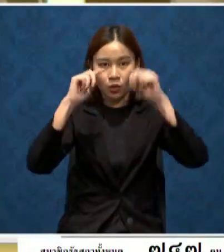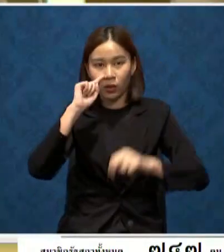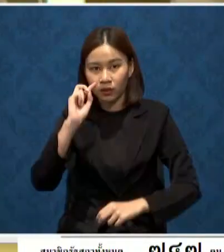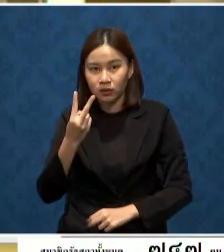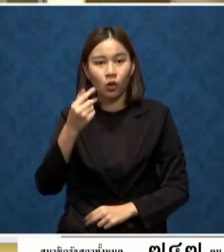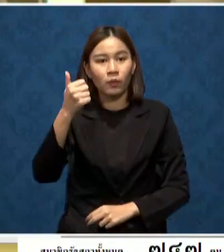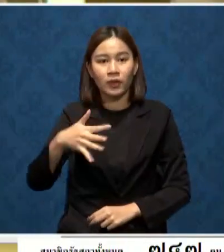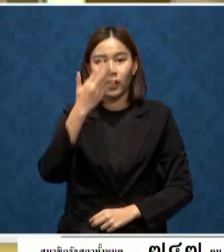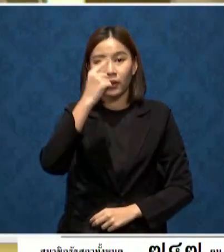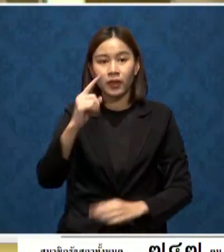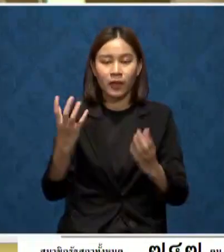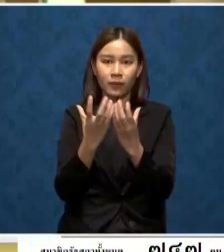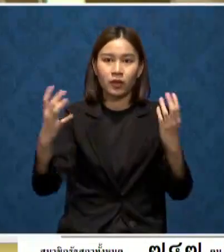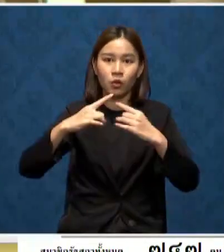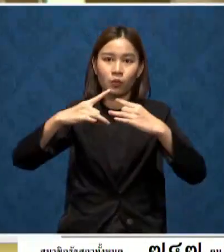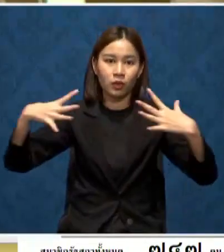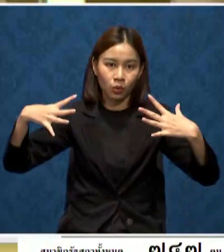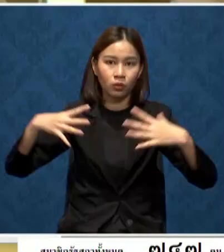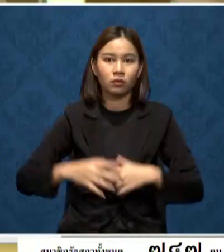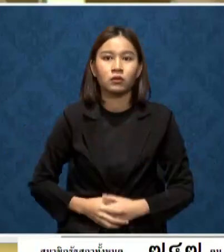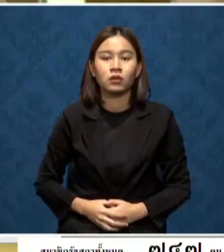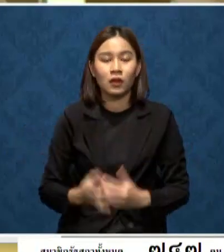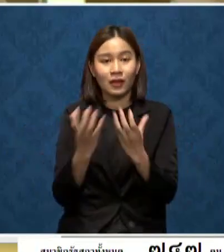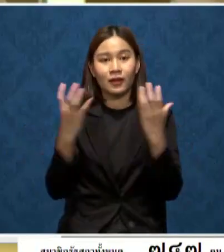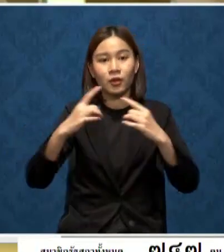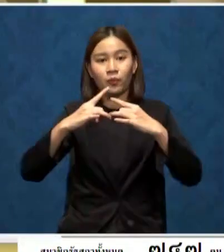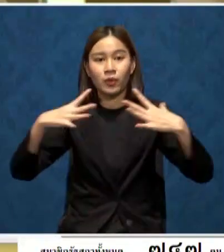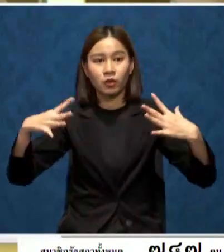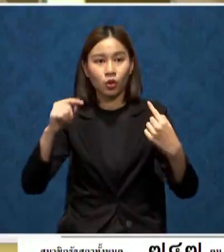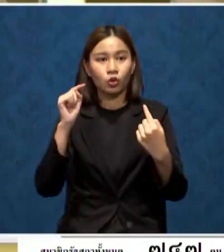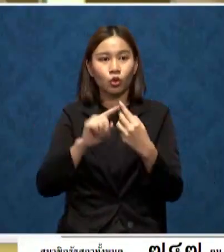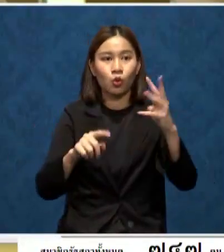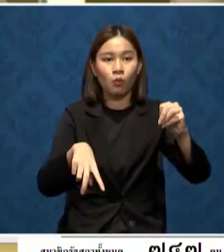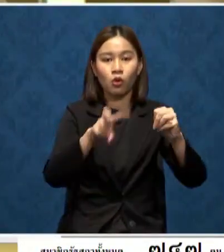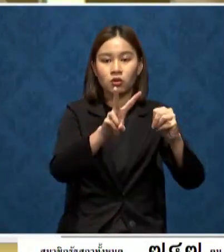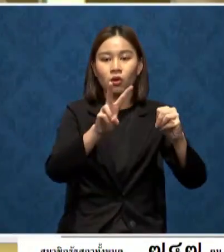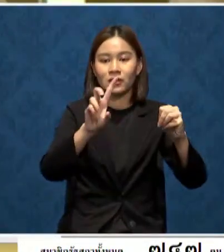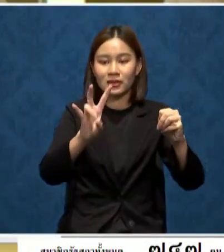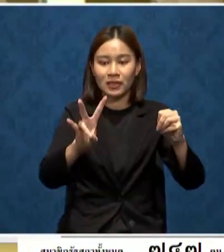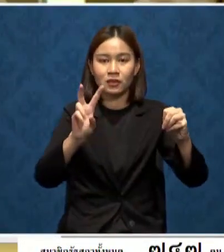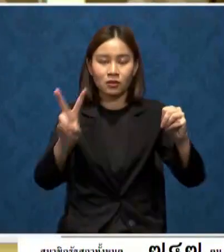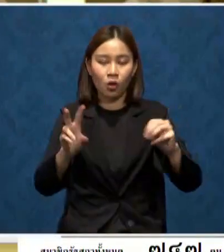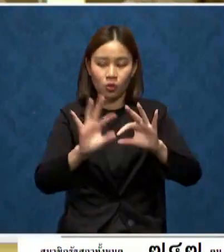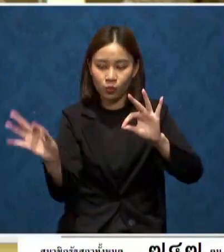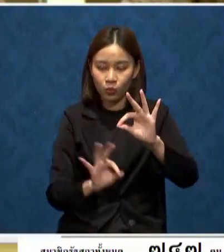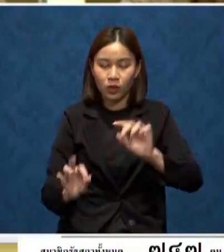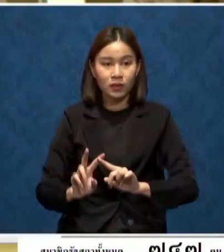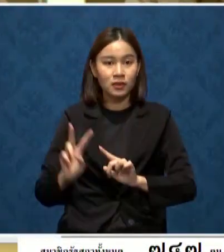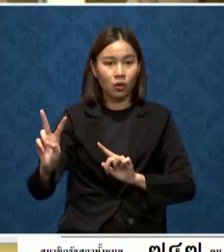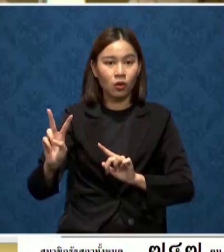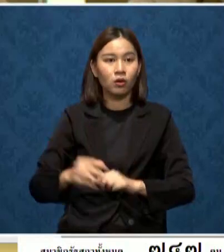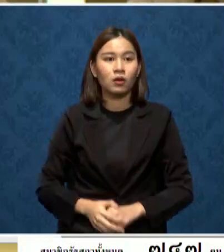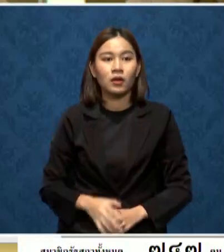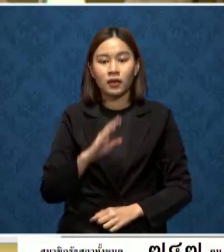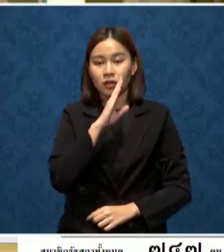การขัดตลัธรรมนูนในการขัลดธรมนูนอยู่ใน 272 วั 2 คร desarrollจิ เถนว